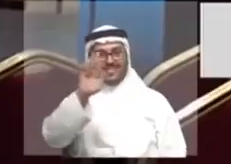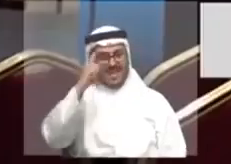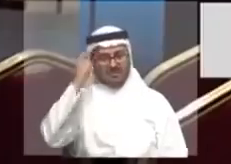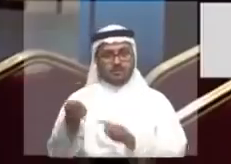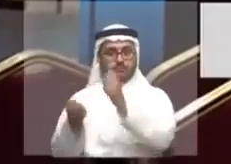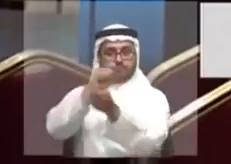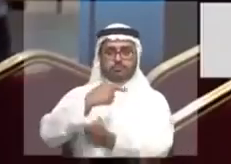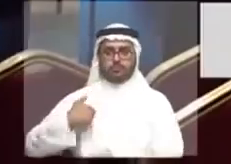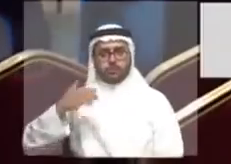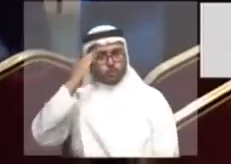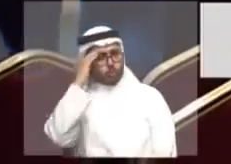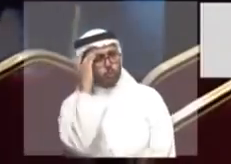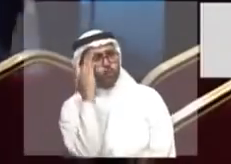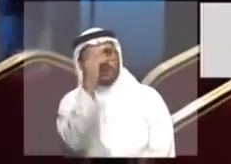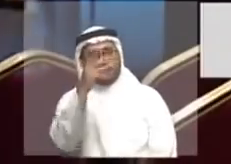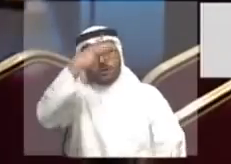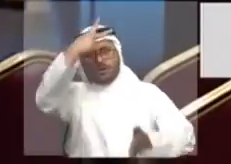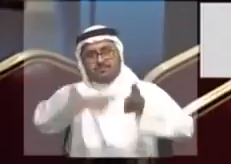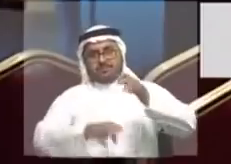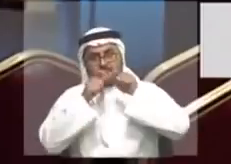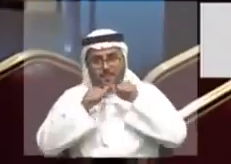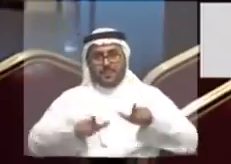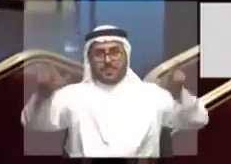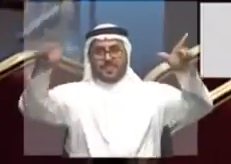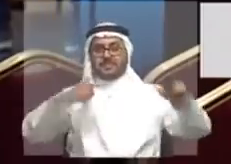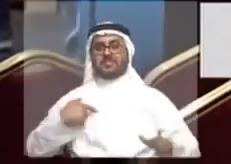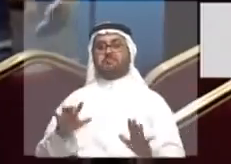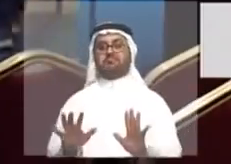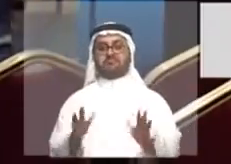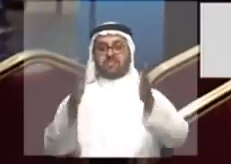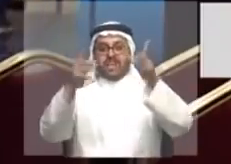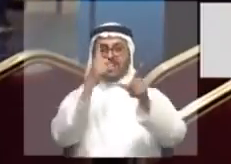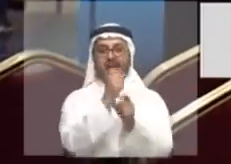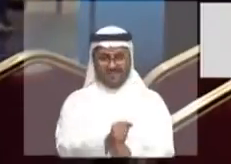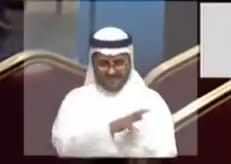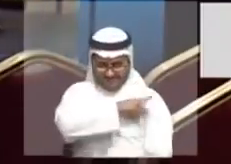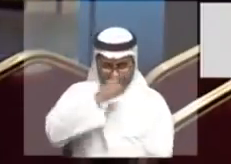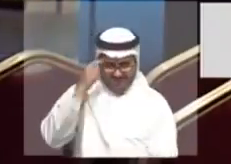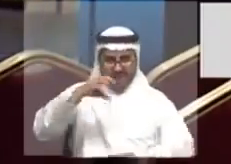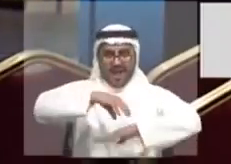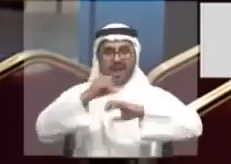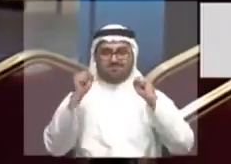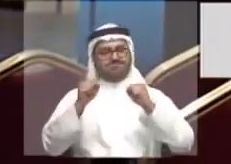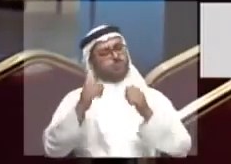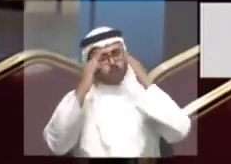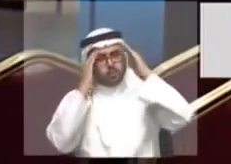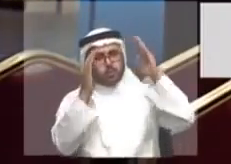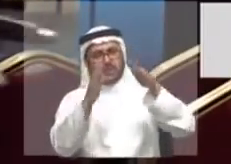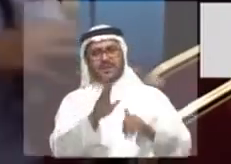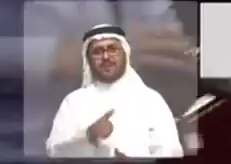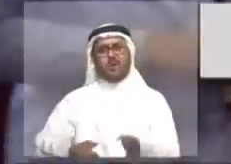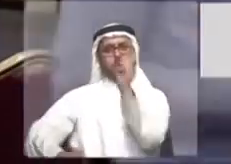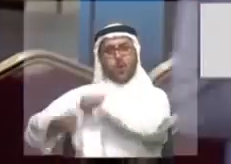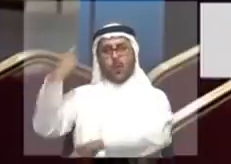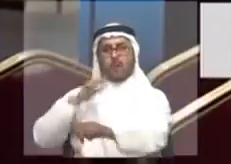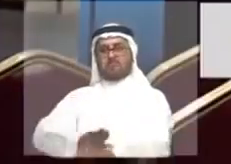الذي قدم عبر سنوات طويلة منذ تأسيس هذه الكيان وهذه الدولة حفظها الله على يد المؤسس الملك